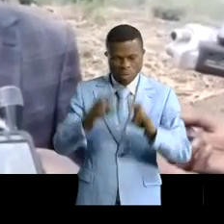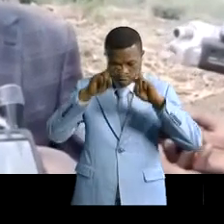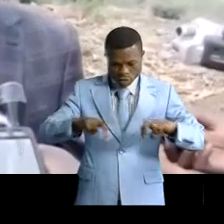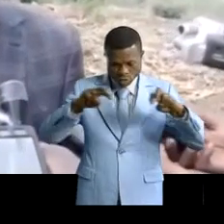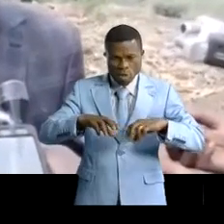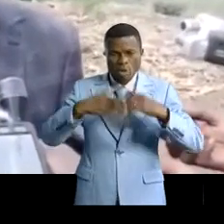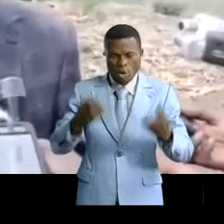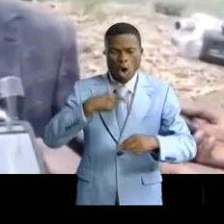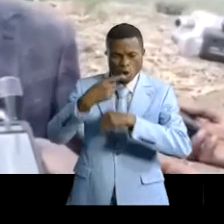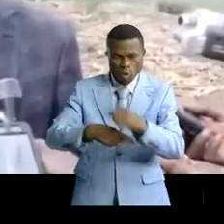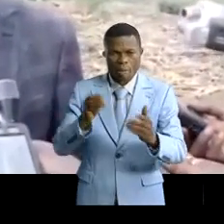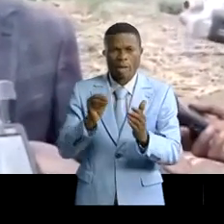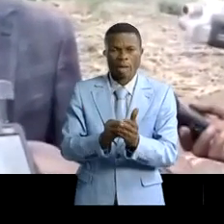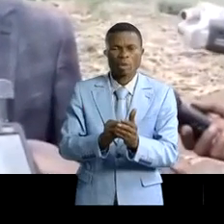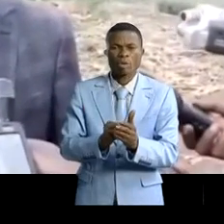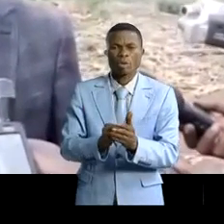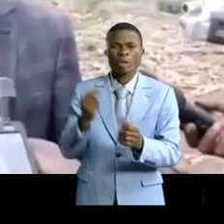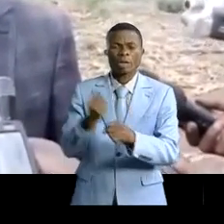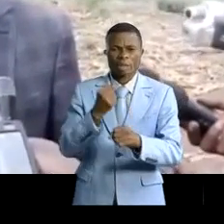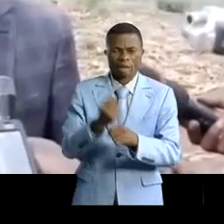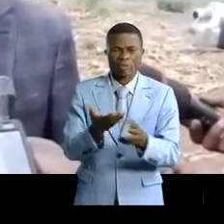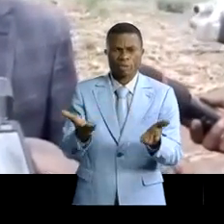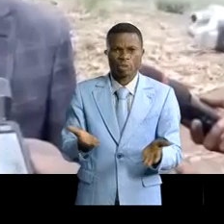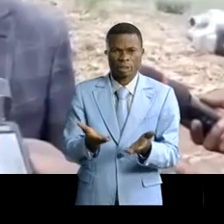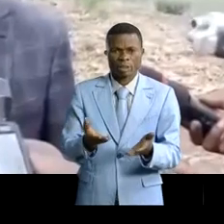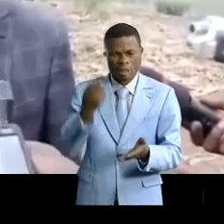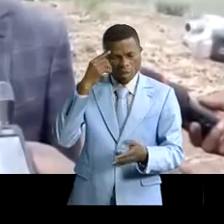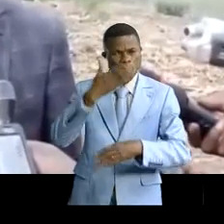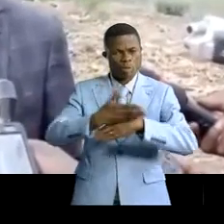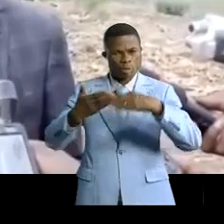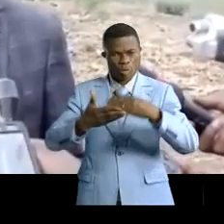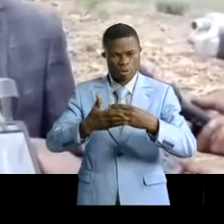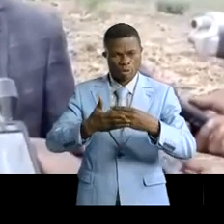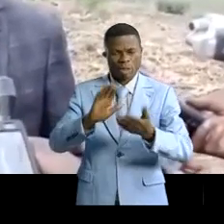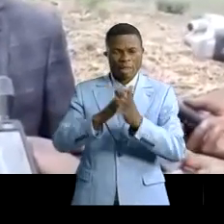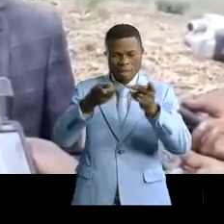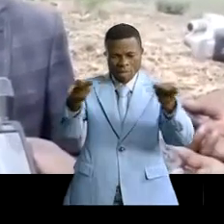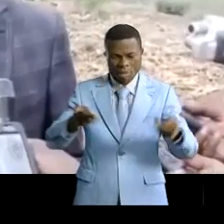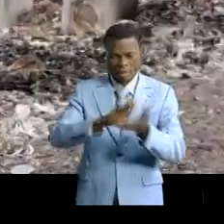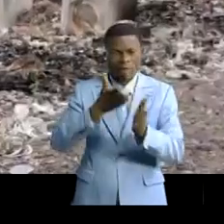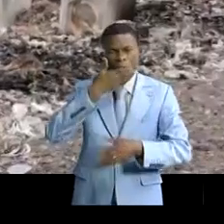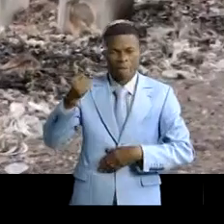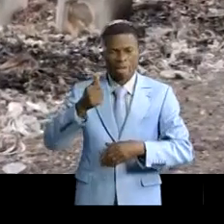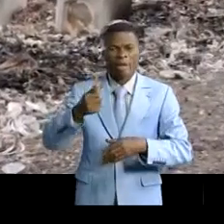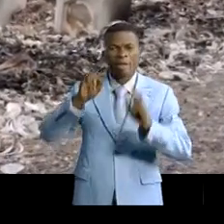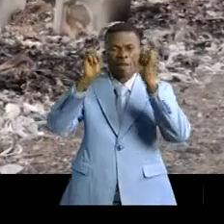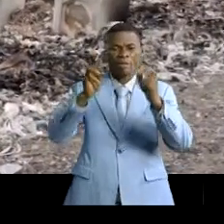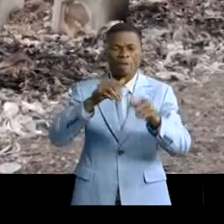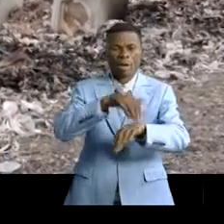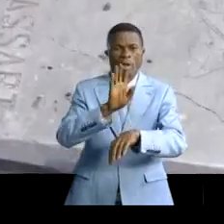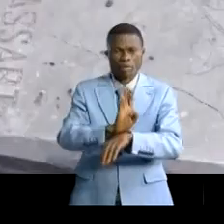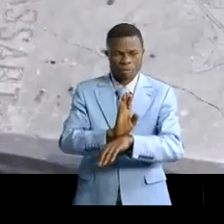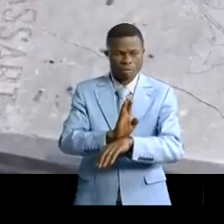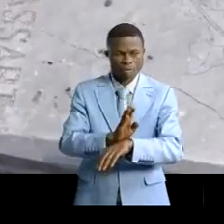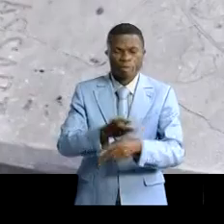comment relancer des travaux pour réhabiliter quelques sites touristiques de la ville de Boma. Les cimetières où ce